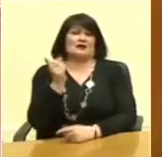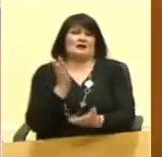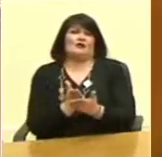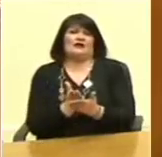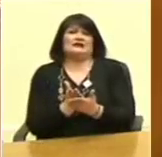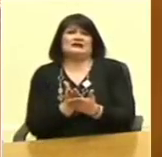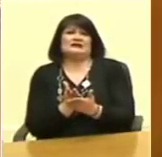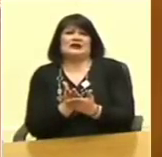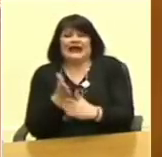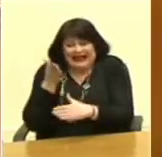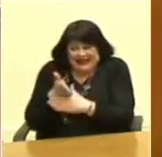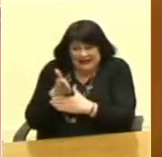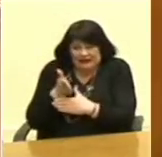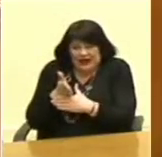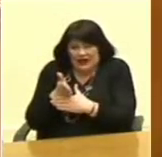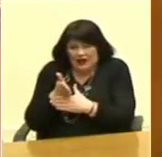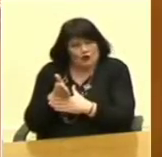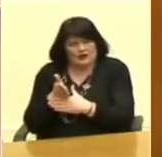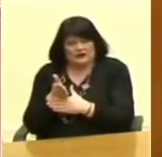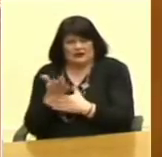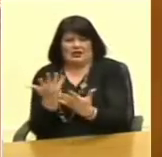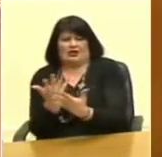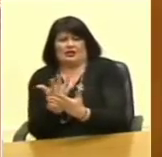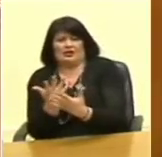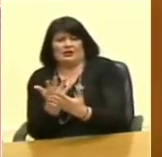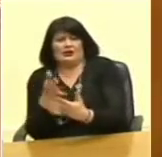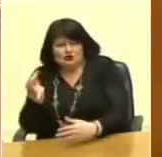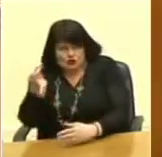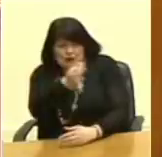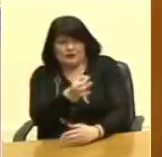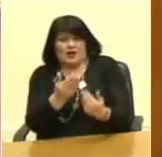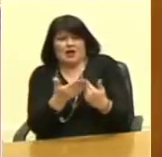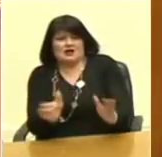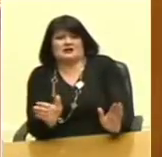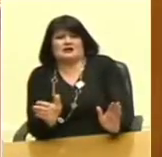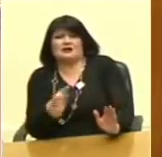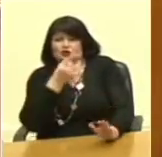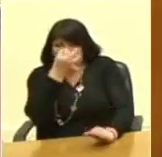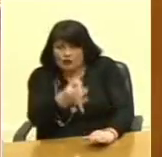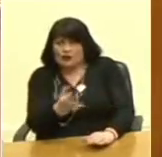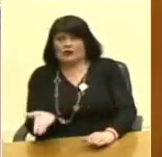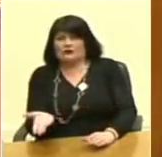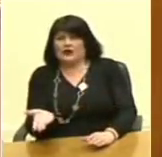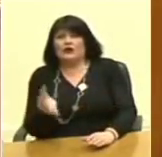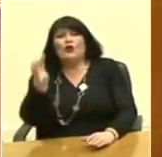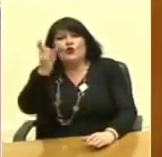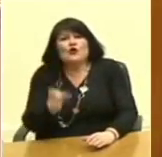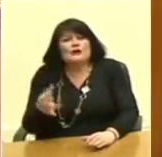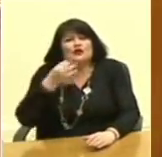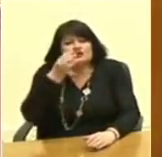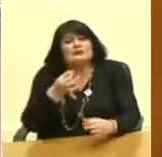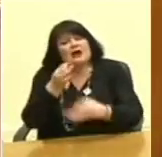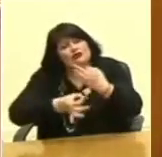κάτι το οποίο έγινε κρυφό με αδιαφάνεια. Είναι γνωστή η δήλωση, είναι γνωστές οι δικές του διευκρινήσεις, είναι